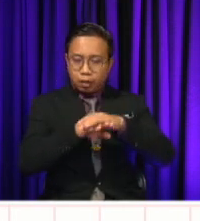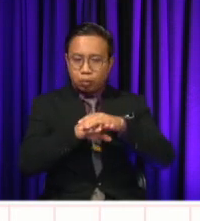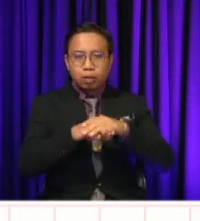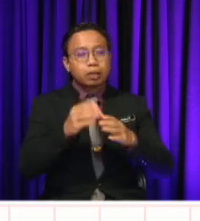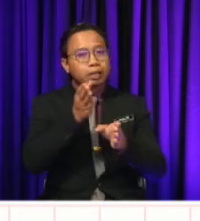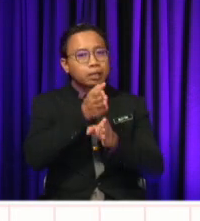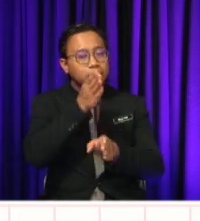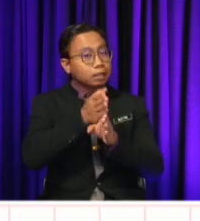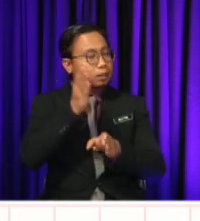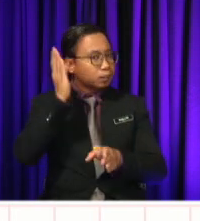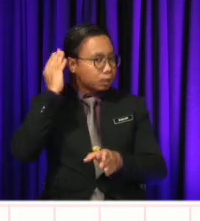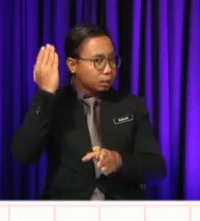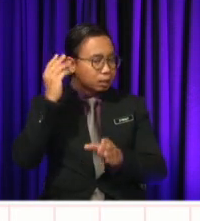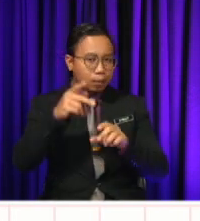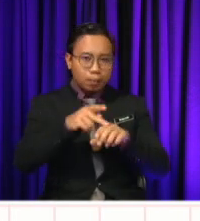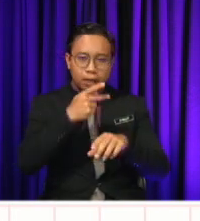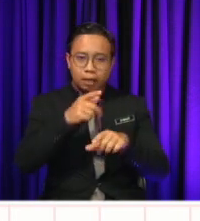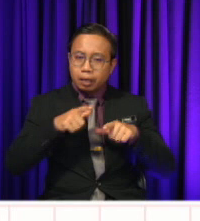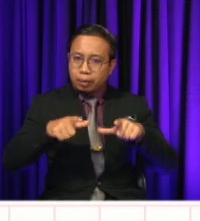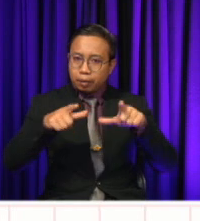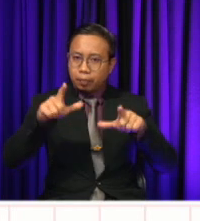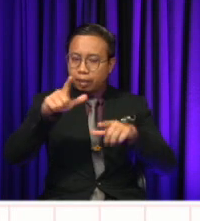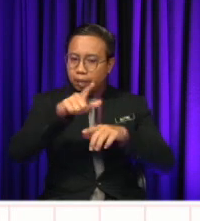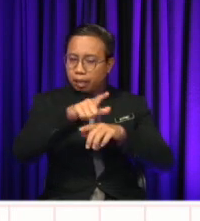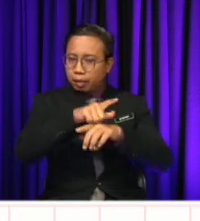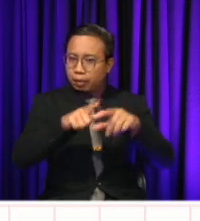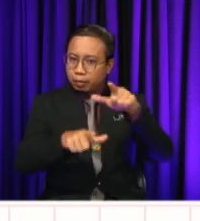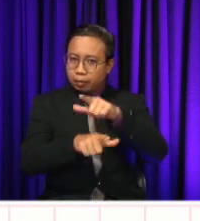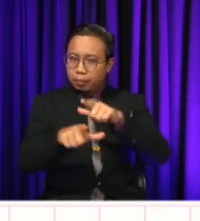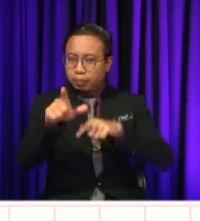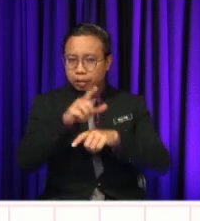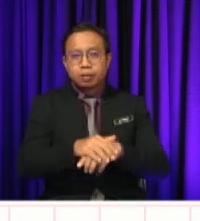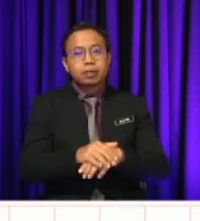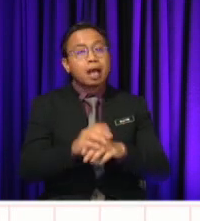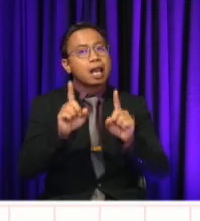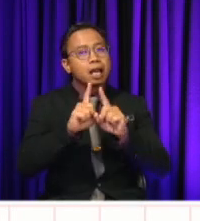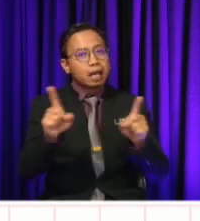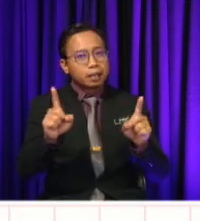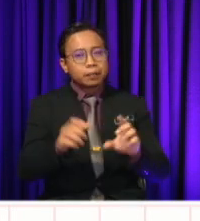kita pakai papan lapis benda yang berbeda-beda